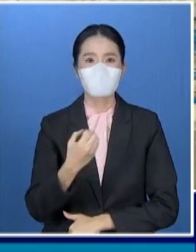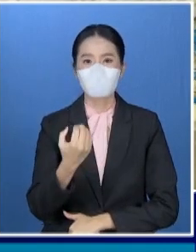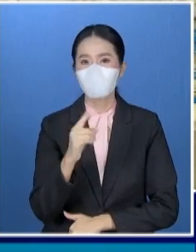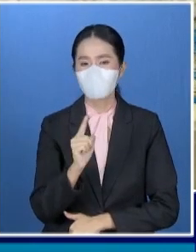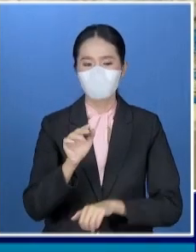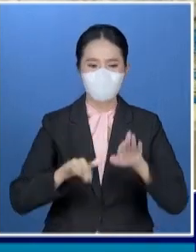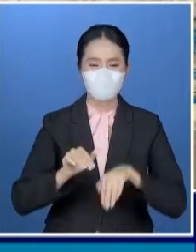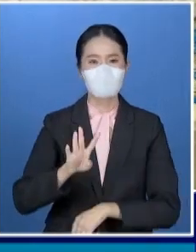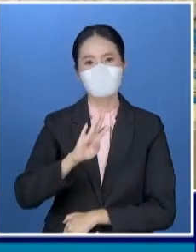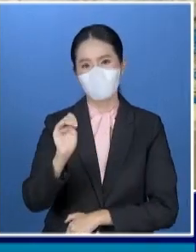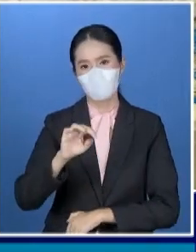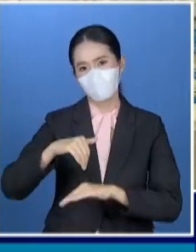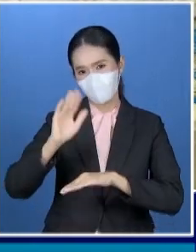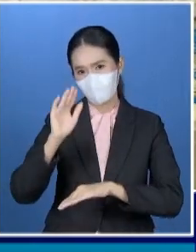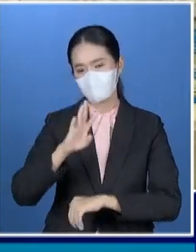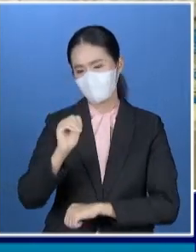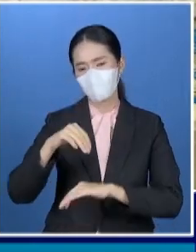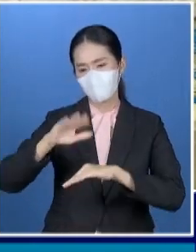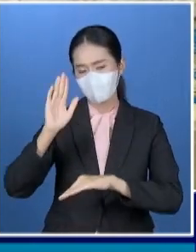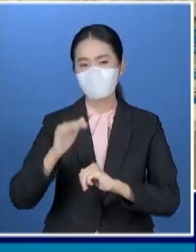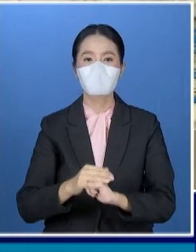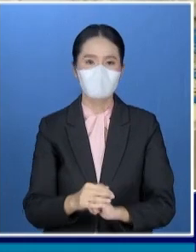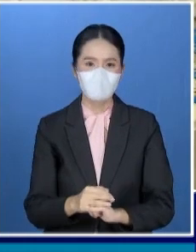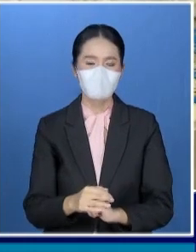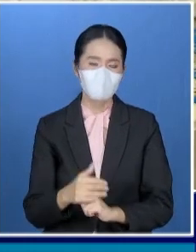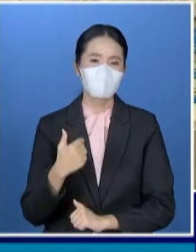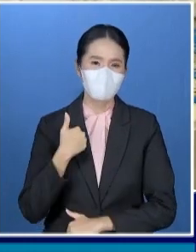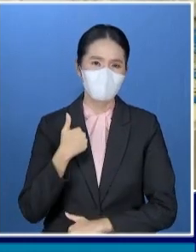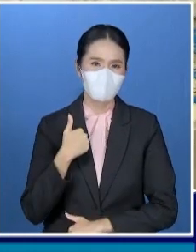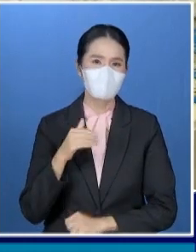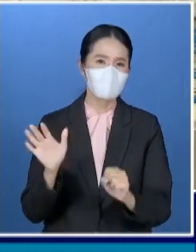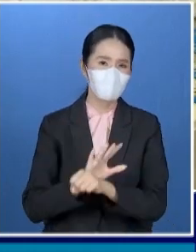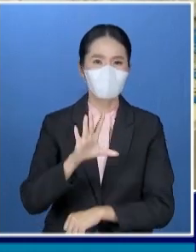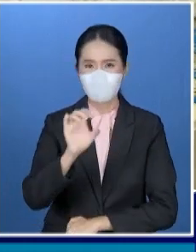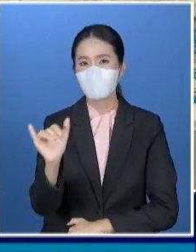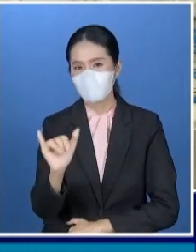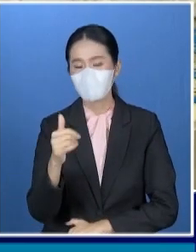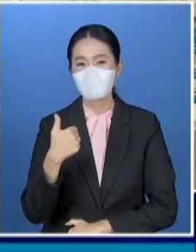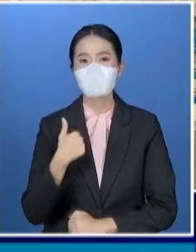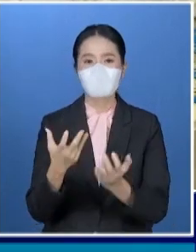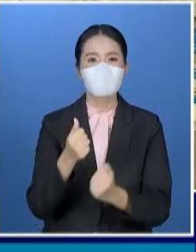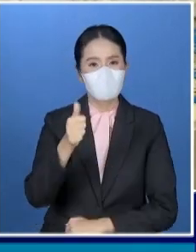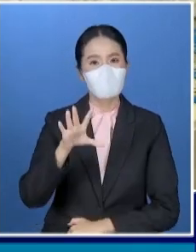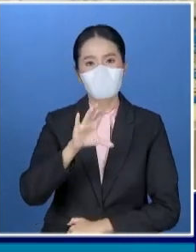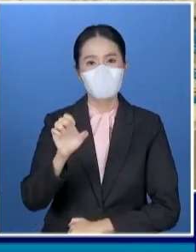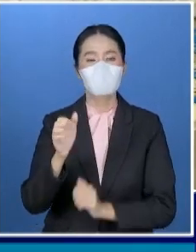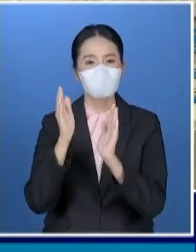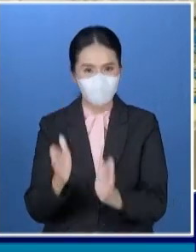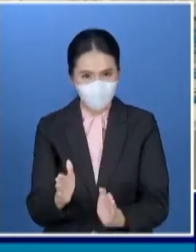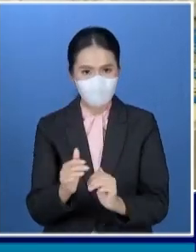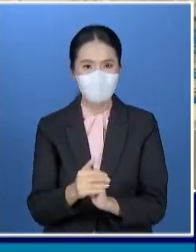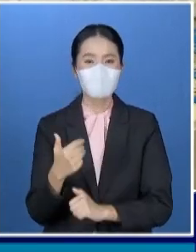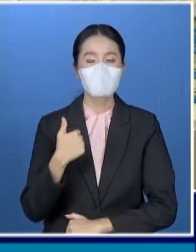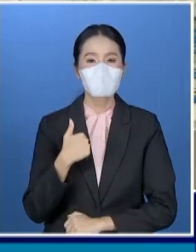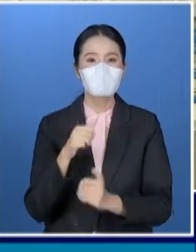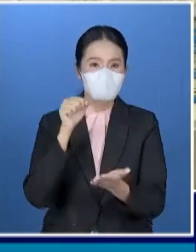าก็ประมาณ400กว่ารายนะคะก็อาจจะยังไม่เต็ม500ซึ่งของเราเนี่ยรองรับได้500คนส่วนหนึ่งก็อ